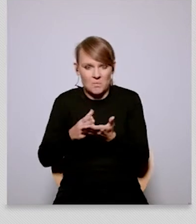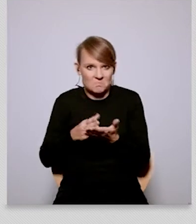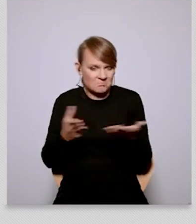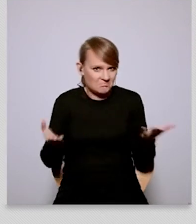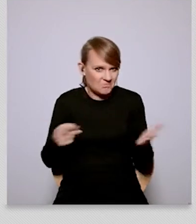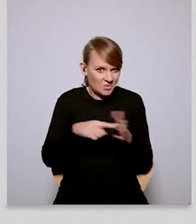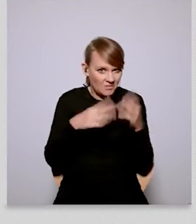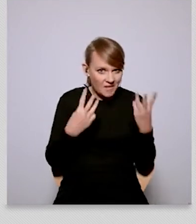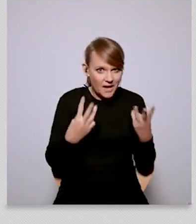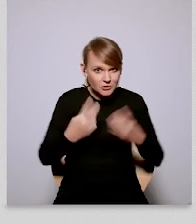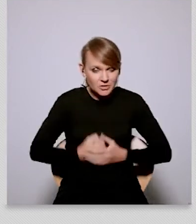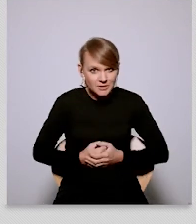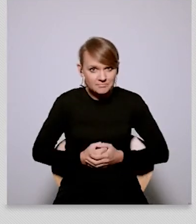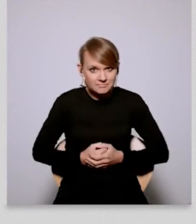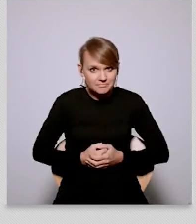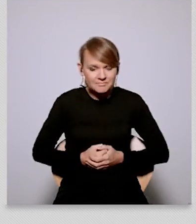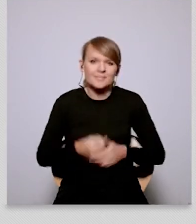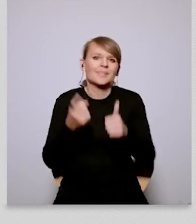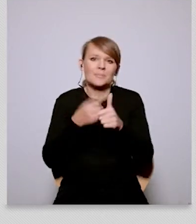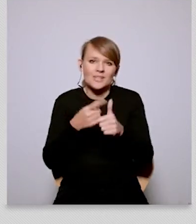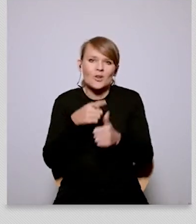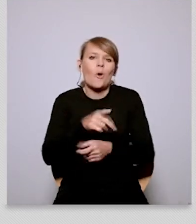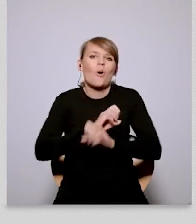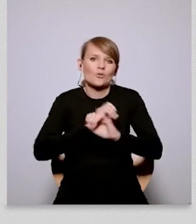po pierwsze to jest dosyć oczywiste